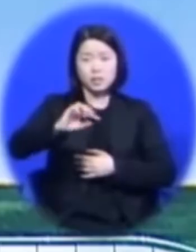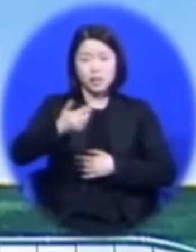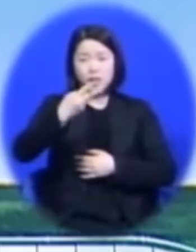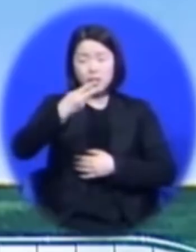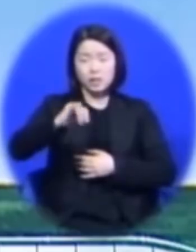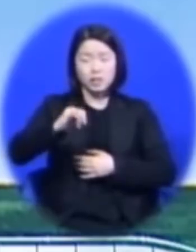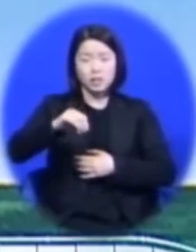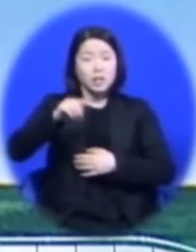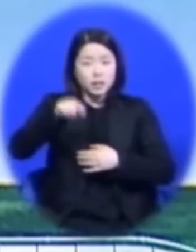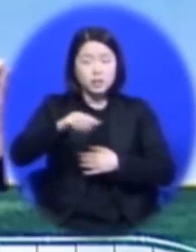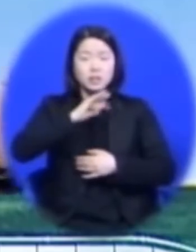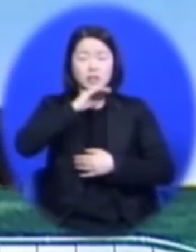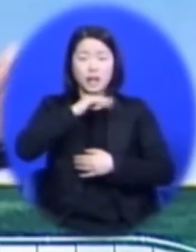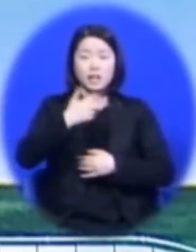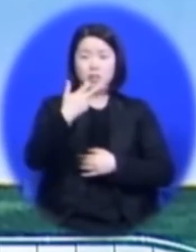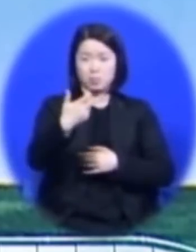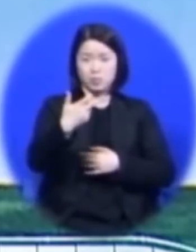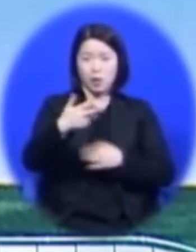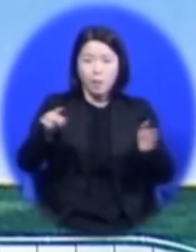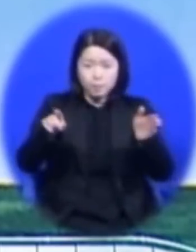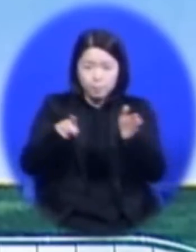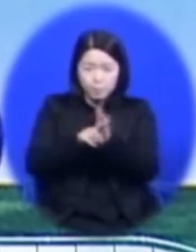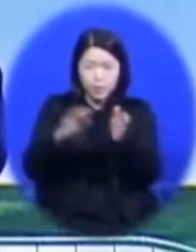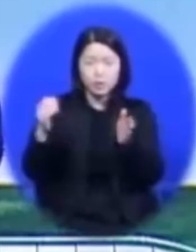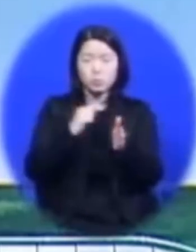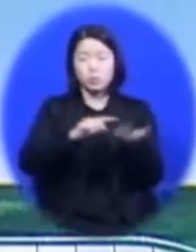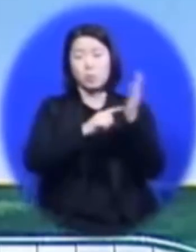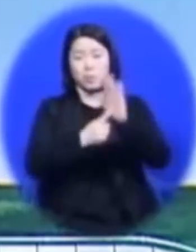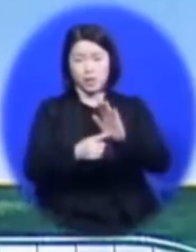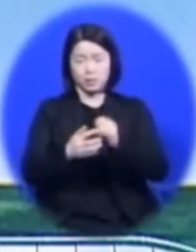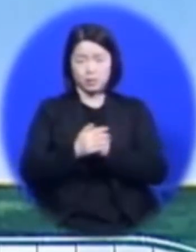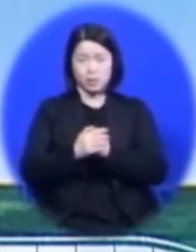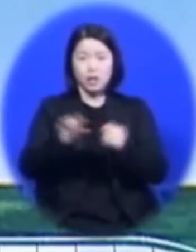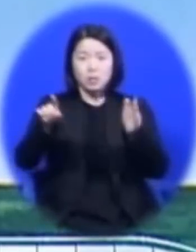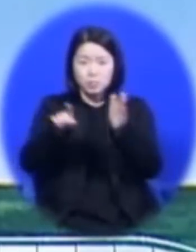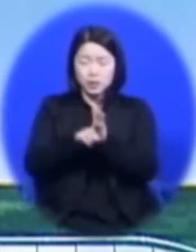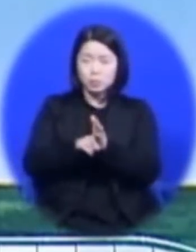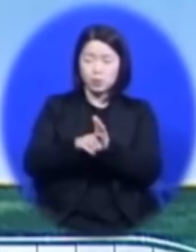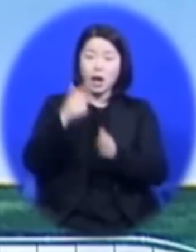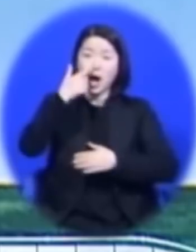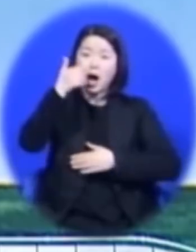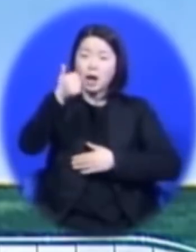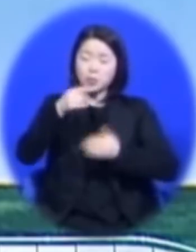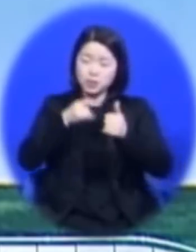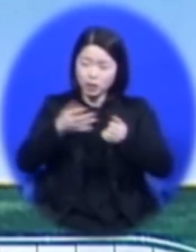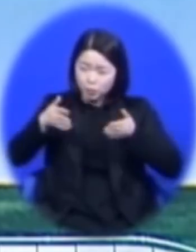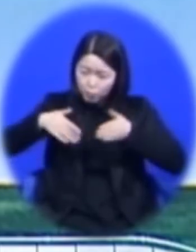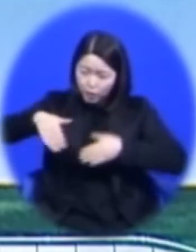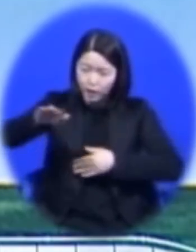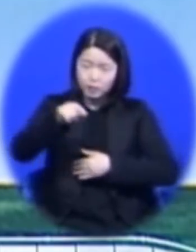17살 때 믿음으로 반응한 거예요 믿음은 아버지께로 가는 것입니다 벌써